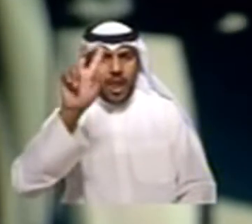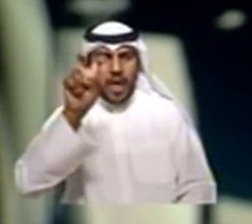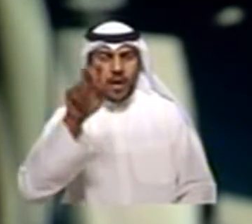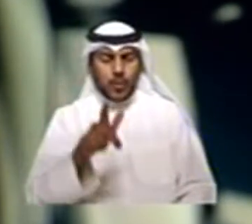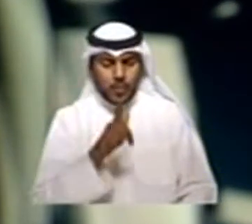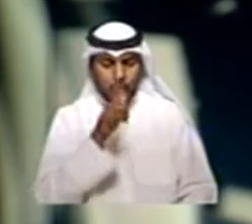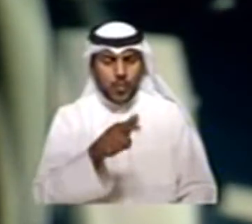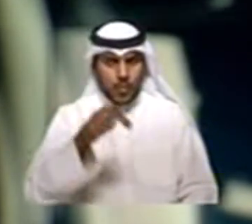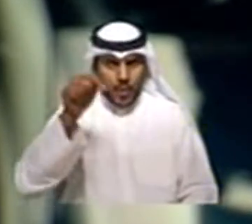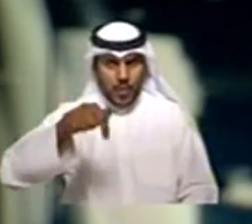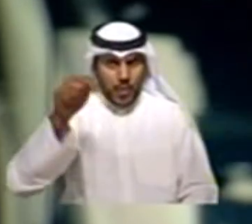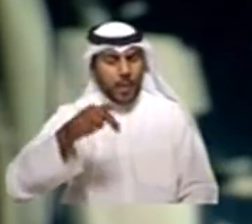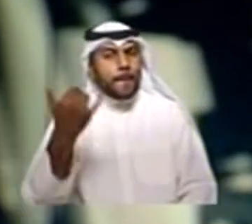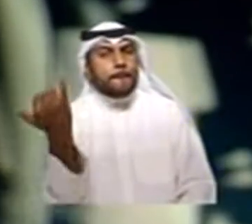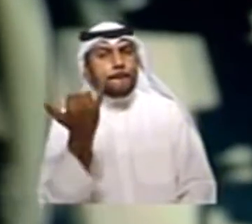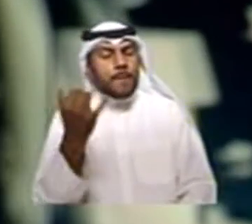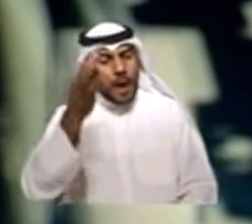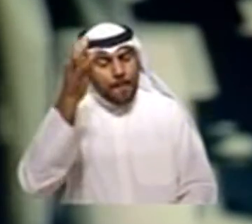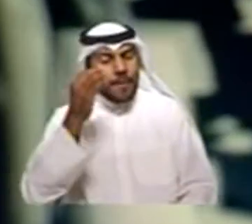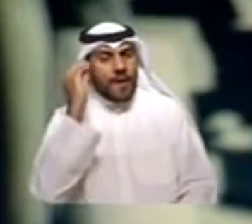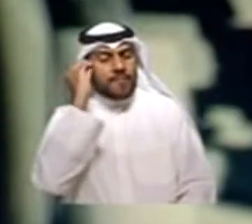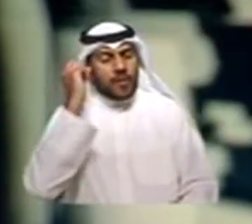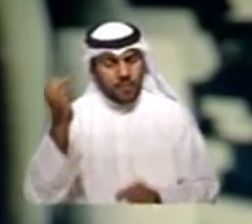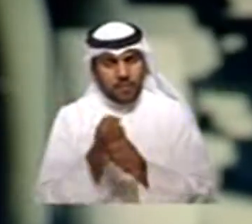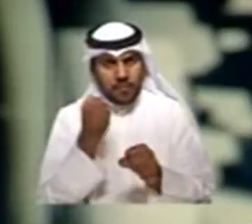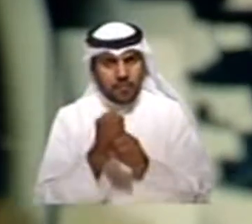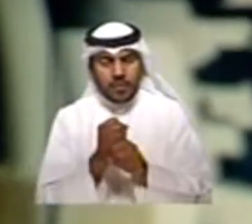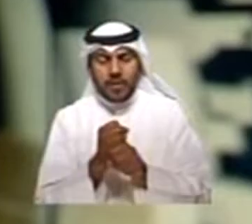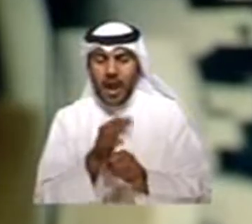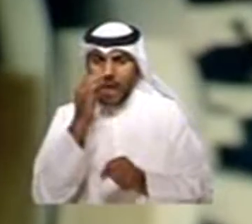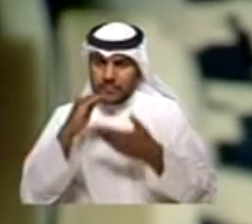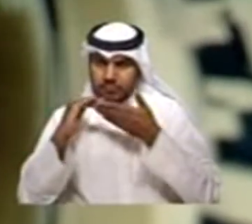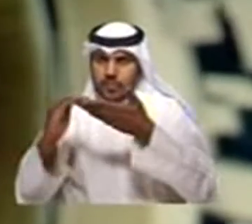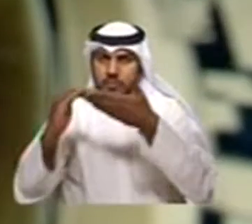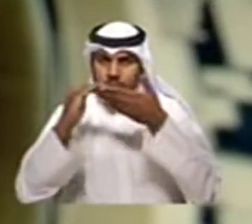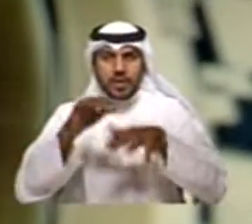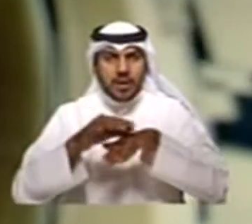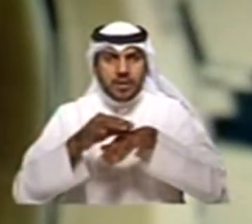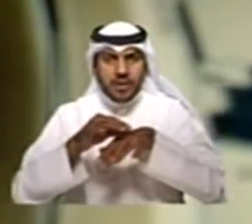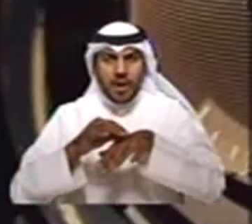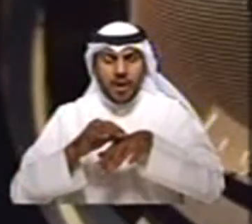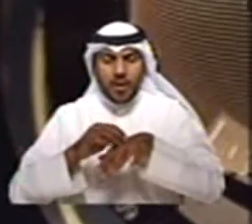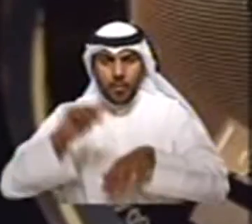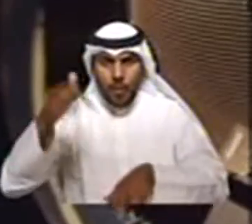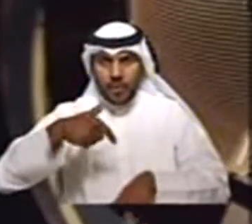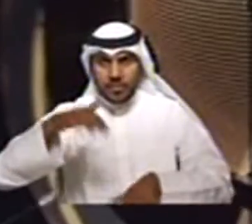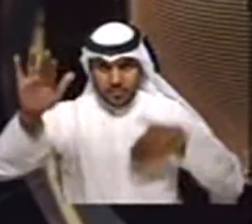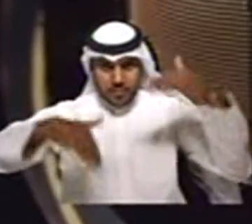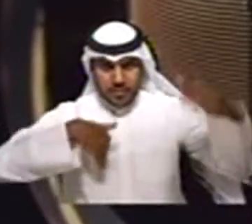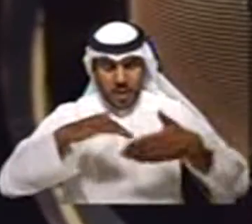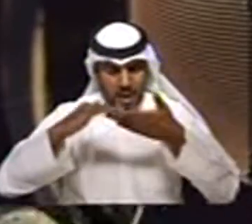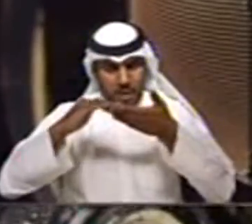آلية إنجاز المعاملات والارتقاء بمستوى أداء الخدمات المقدمة للمواطنين. وقال الوزير